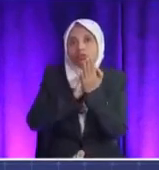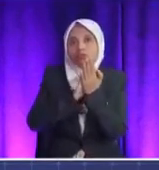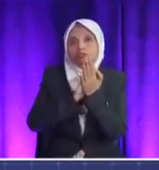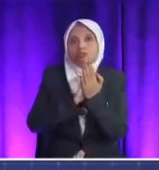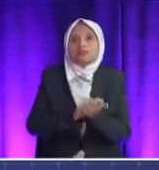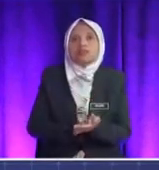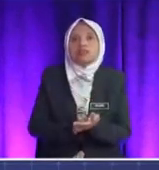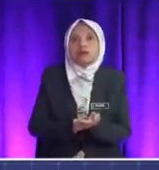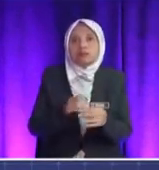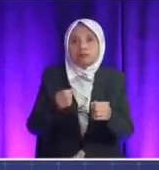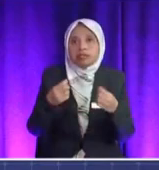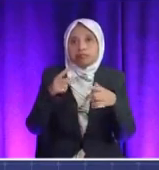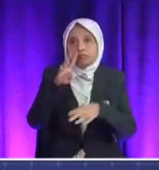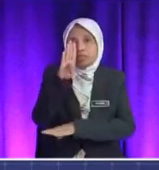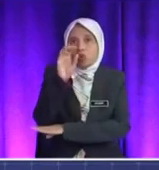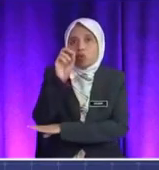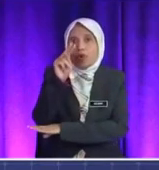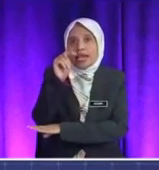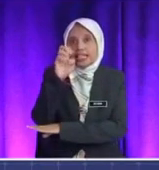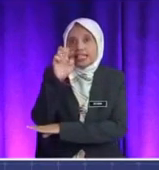akan bodoh juga